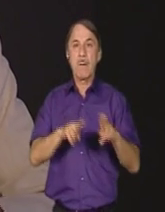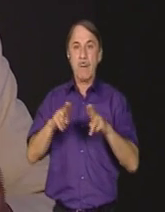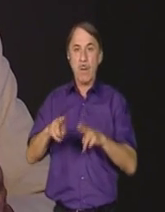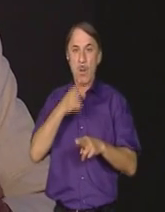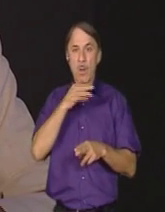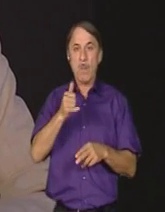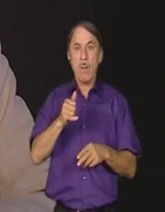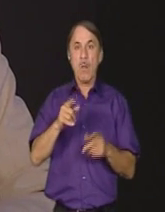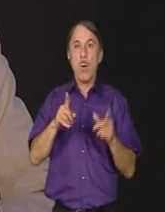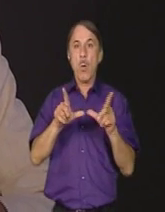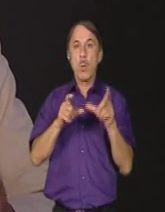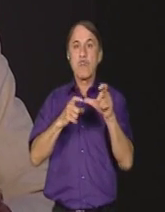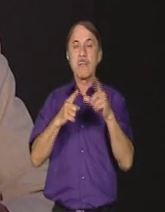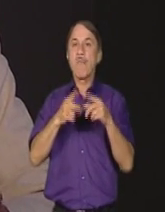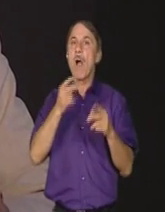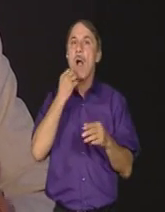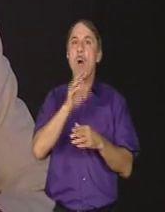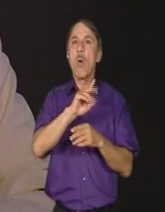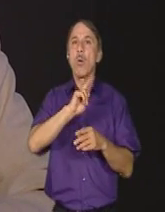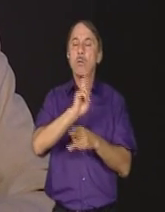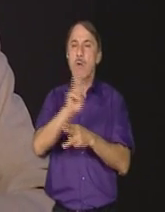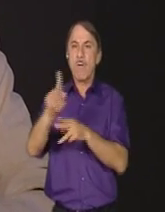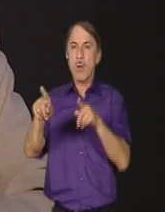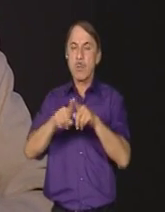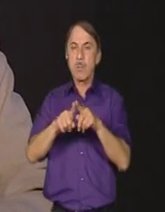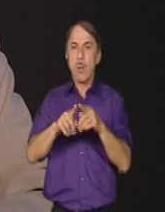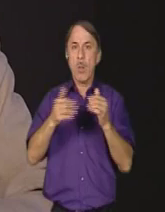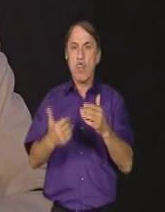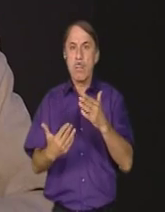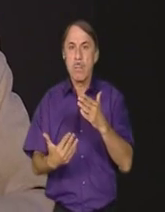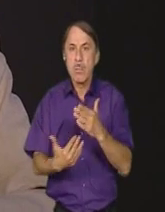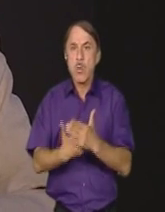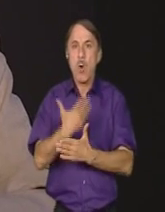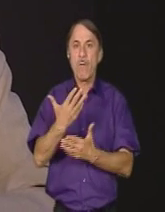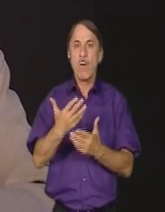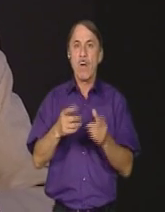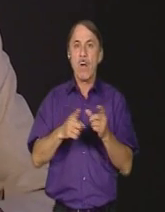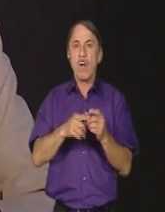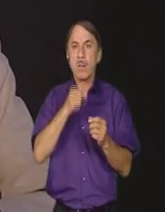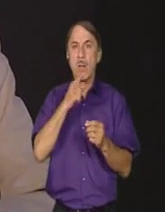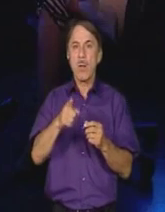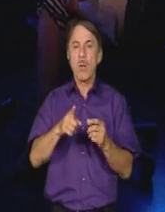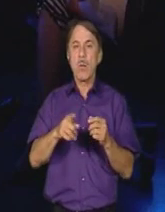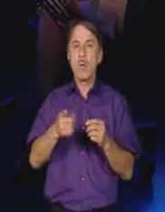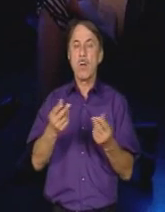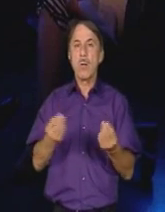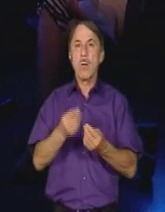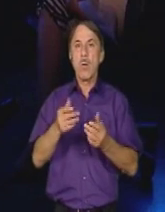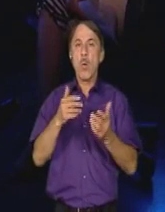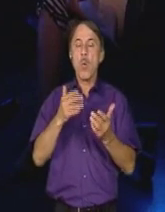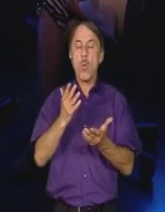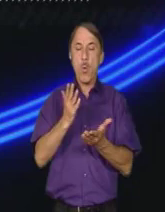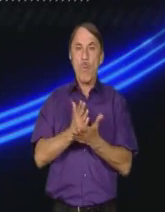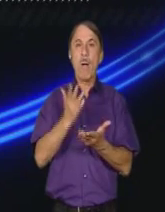preambula. Nesporno je da je ustav, kao svaki, pa donesimo sutra i novi, da uvek može drugačije i da uvek